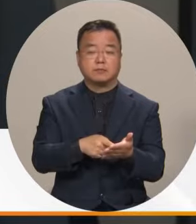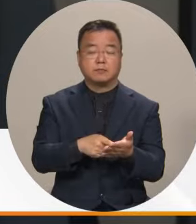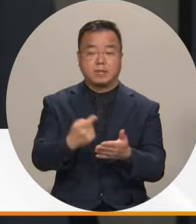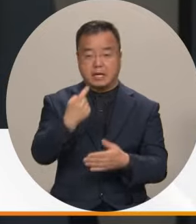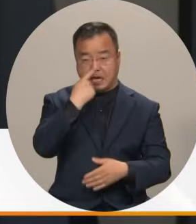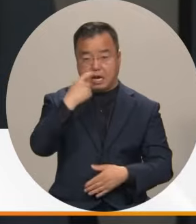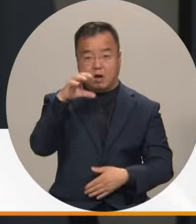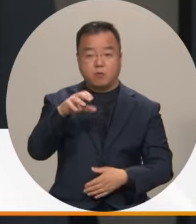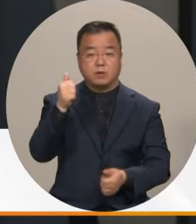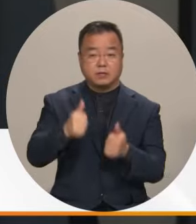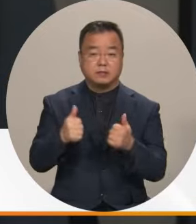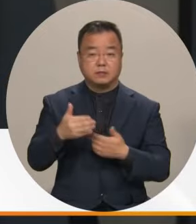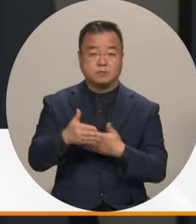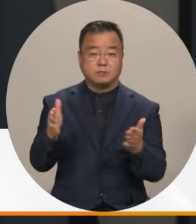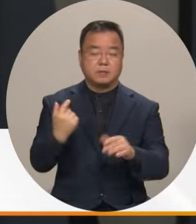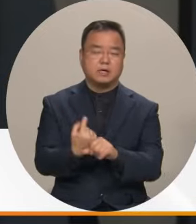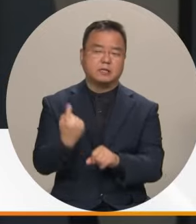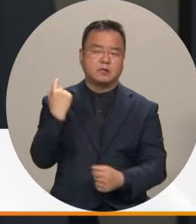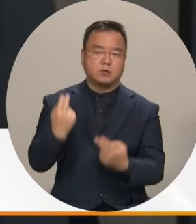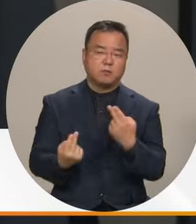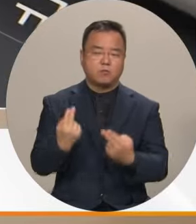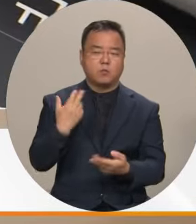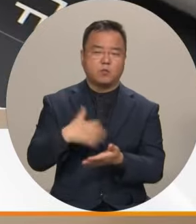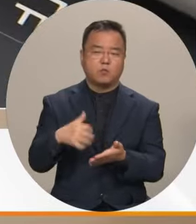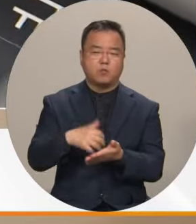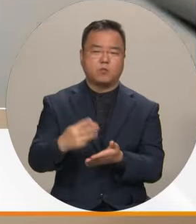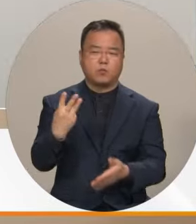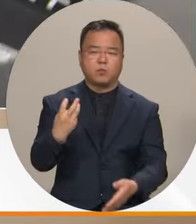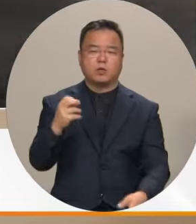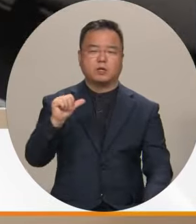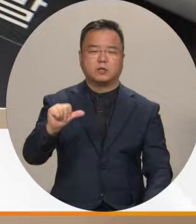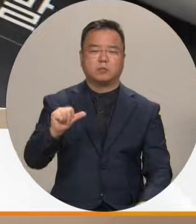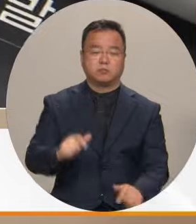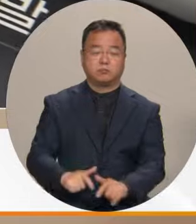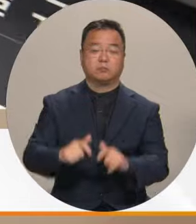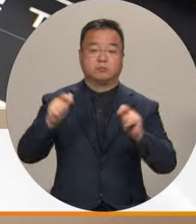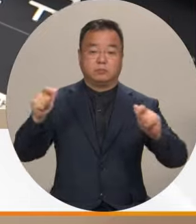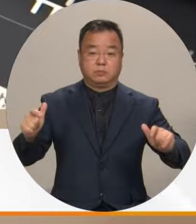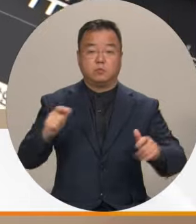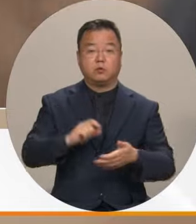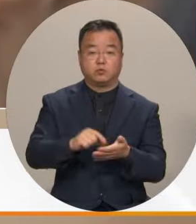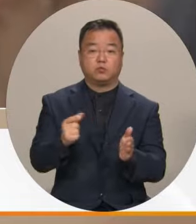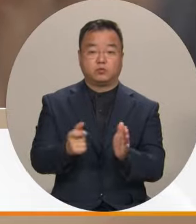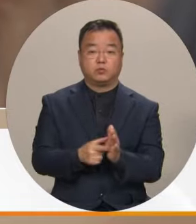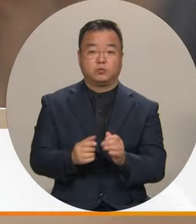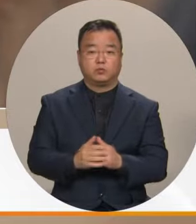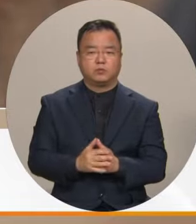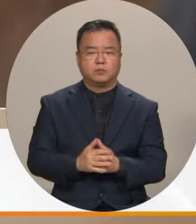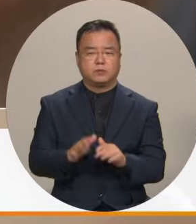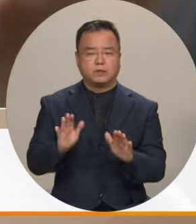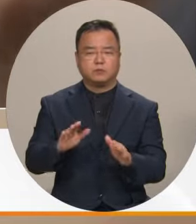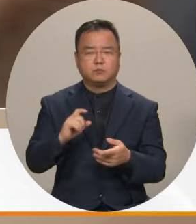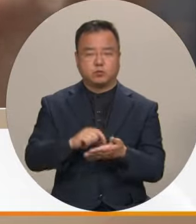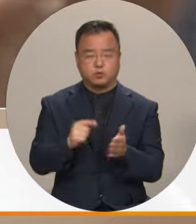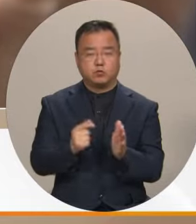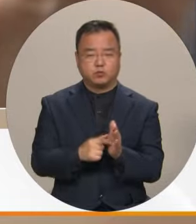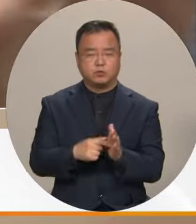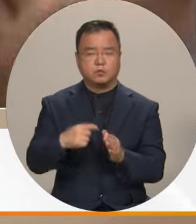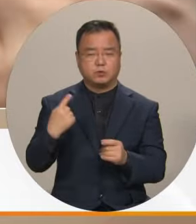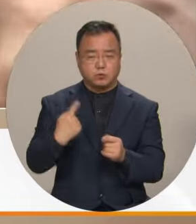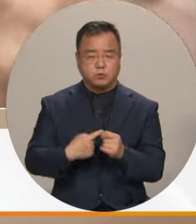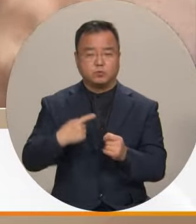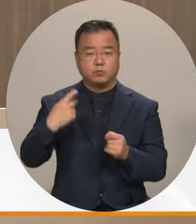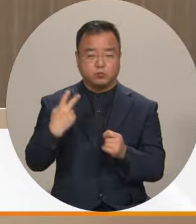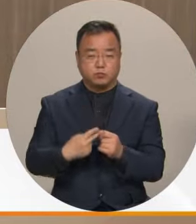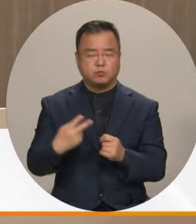시험장이 지난해 지난해보다 35 곳 증가할 정도로 열기가 뜨거웠습니다 그만큼 반수생 재수생들이 많이